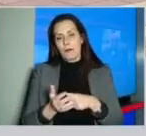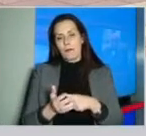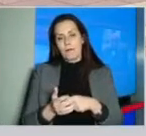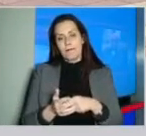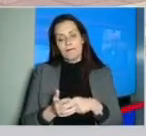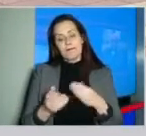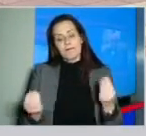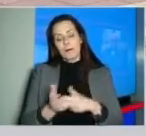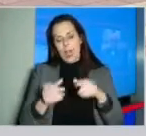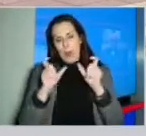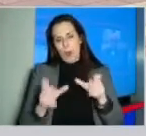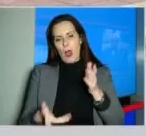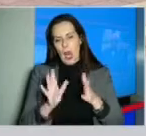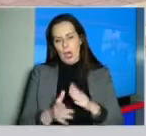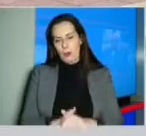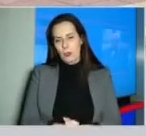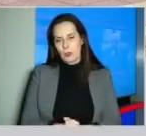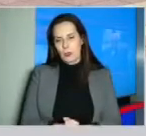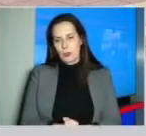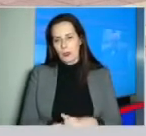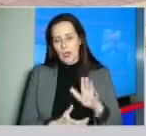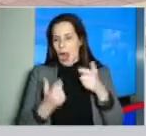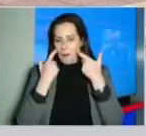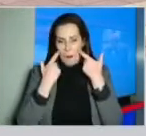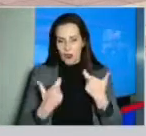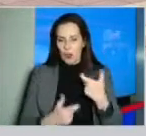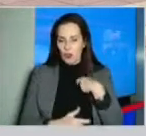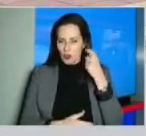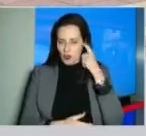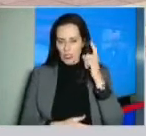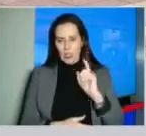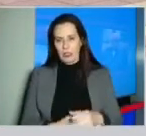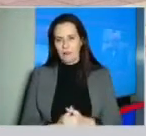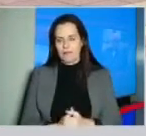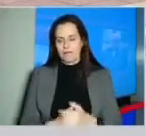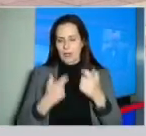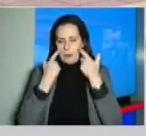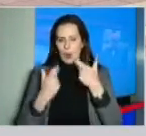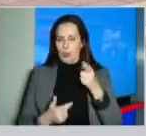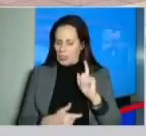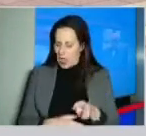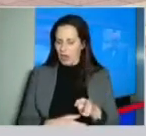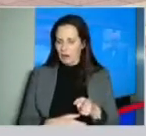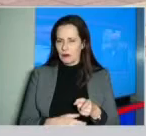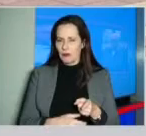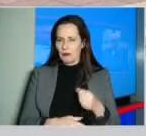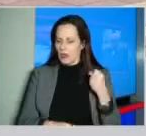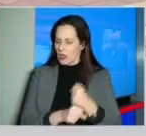בזה כאמצעי מניעה. גם בנושא הפיקוח, אני חושב שצריך, הפיקוח